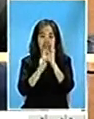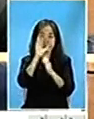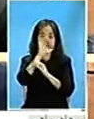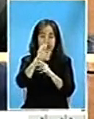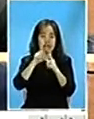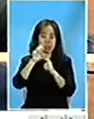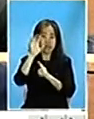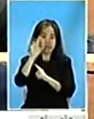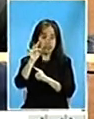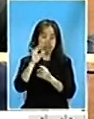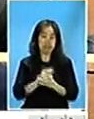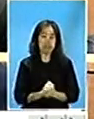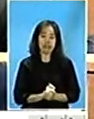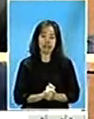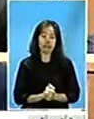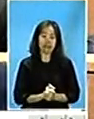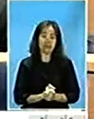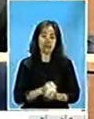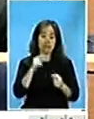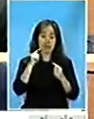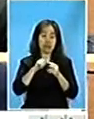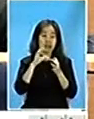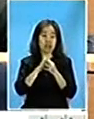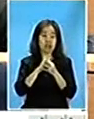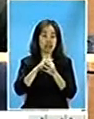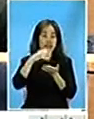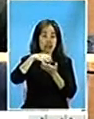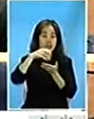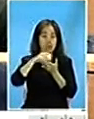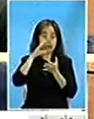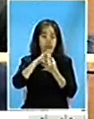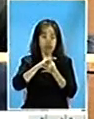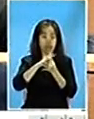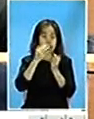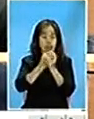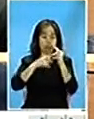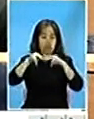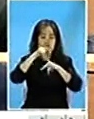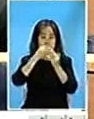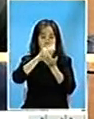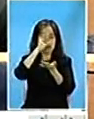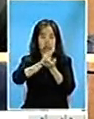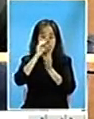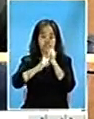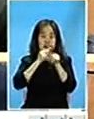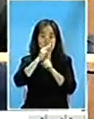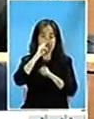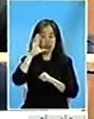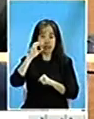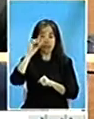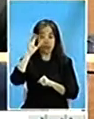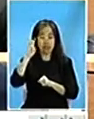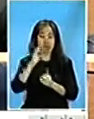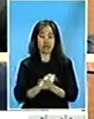ครับในการแปรยติเรื่องงบประมาณประจำปี2556เนี่ยจริงๆแล้วกรรมาธิการที่ลุ